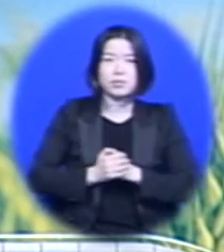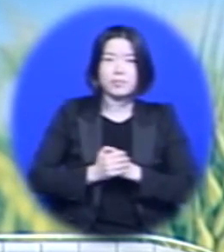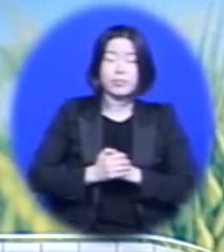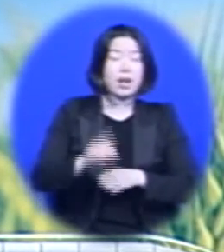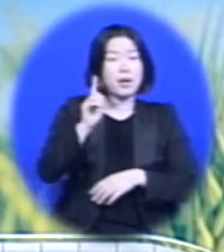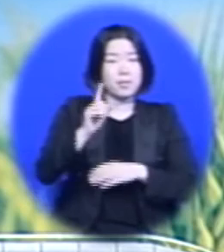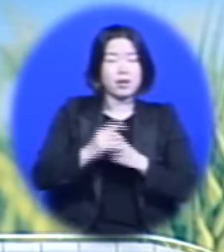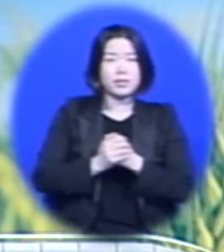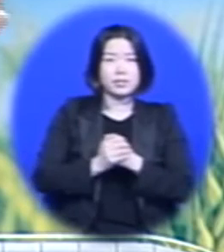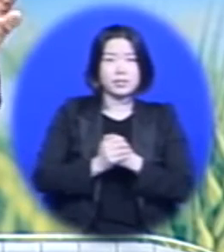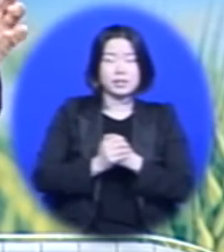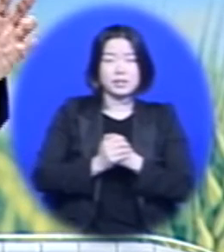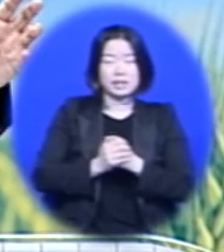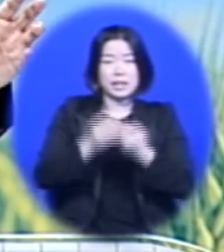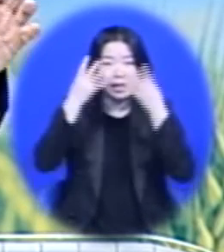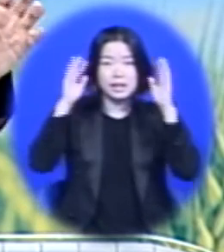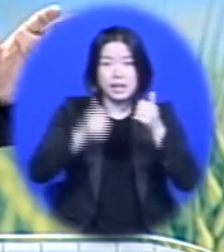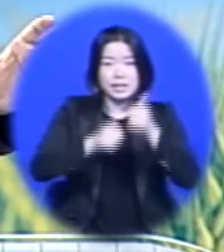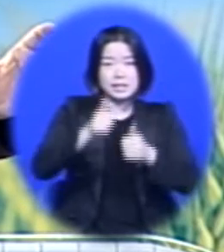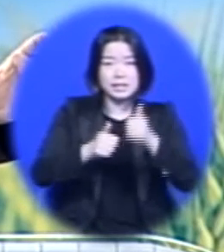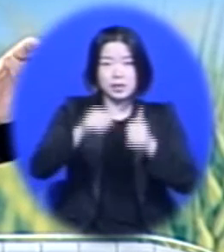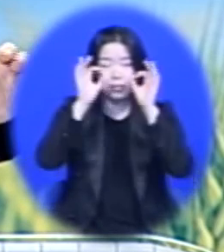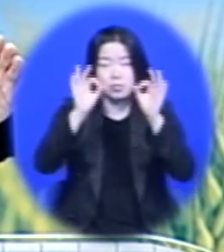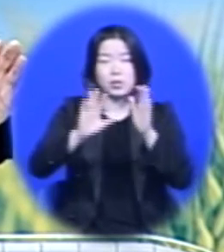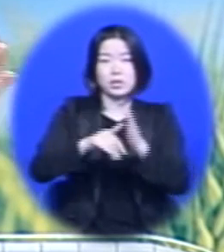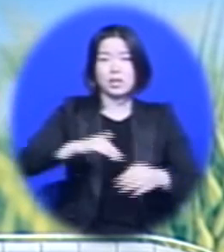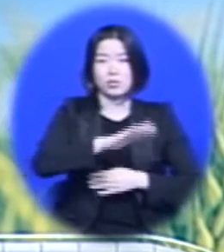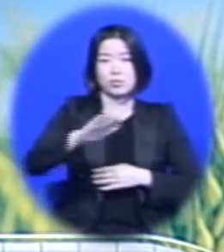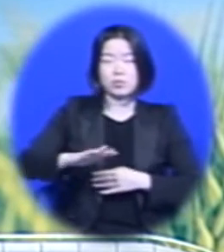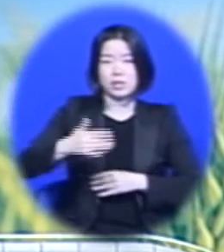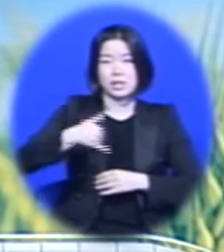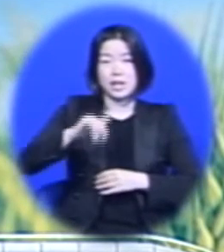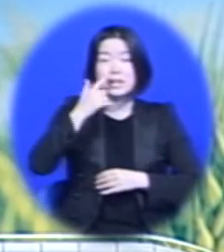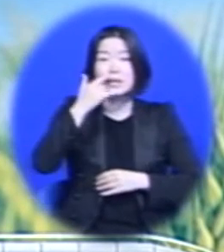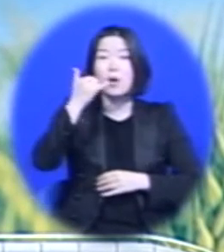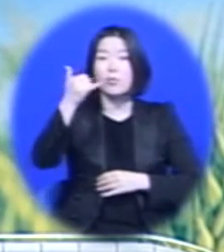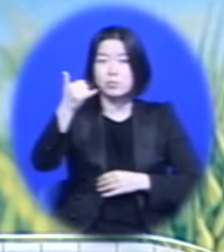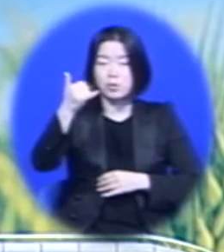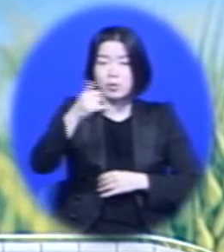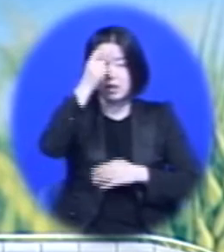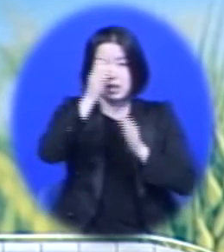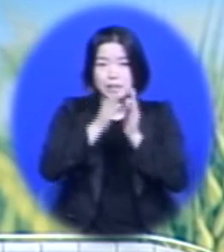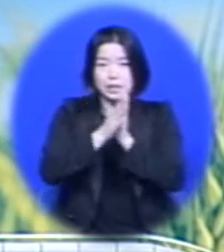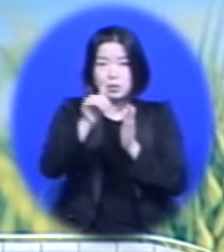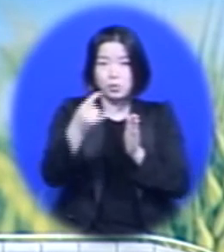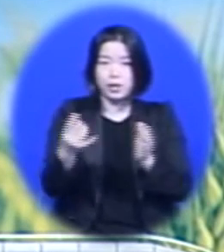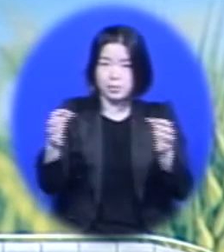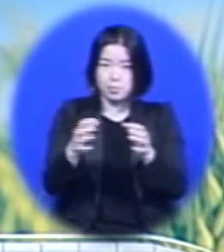번은 수능시험을 볼 때 우리의 자녀들이 그 학부모 기도회를 모이는